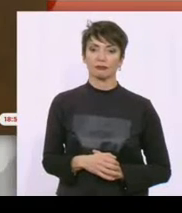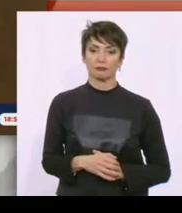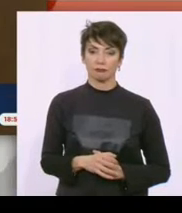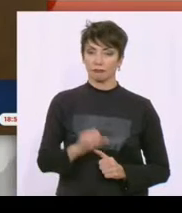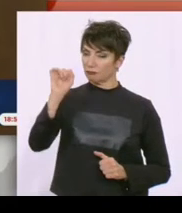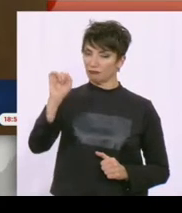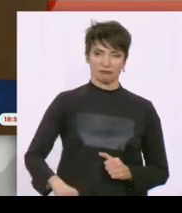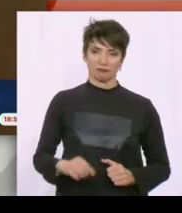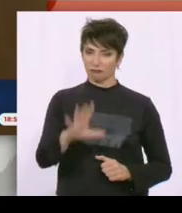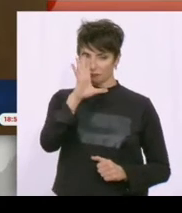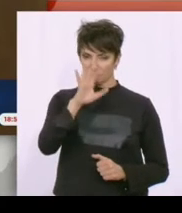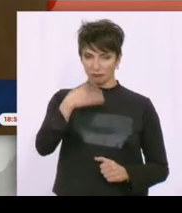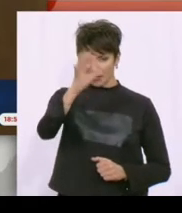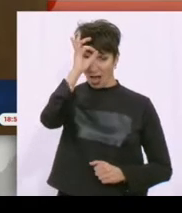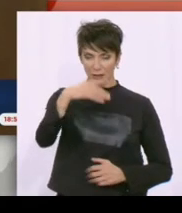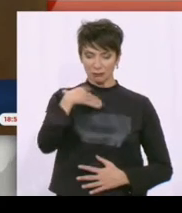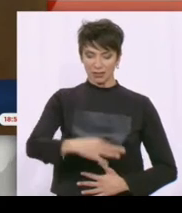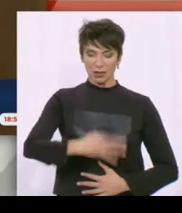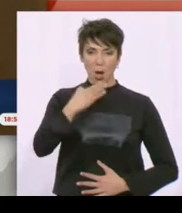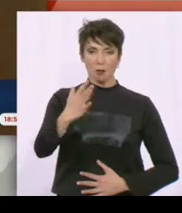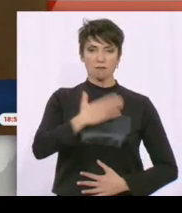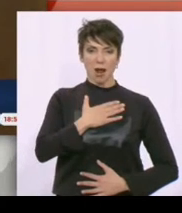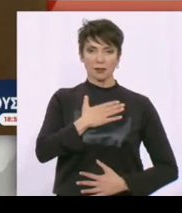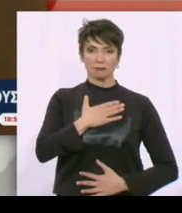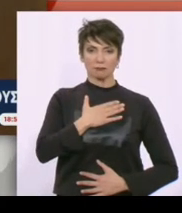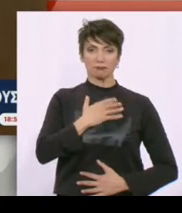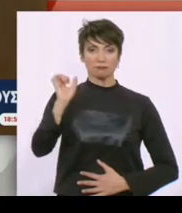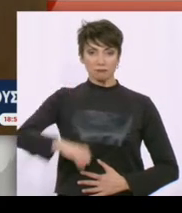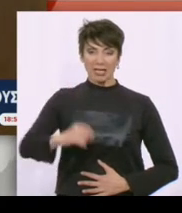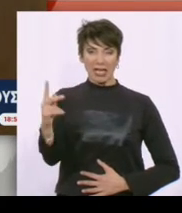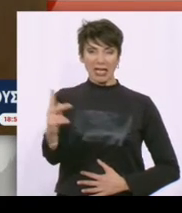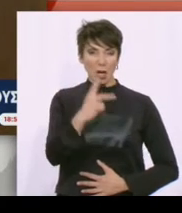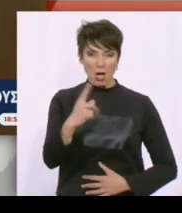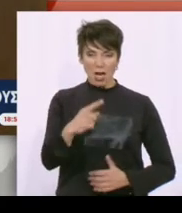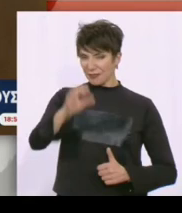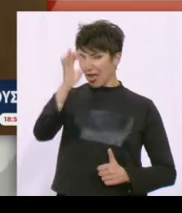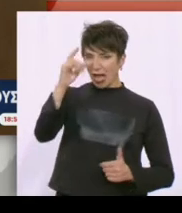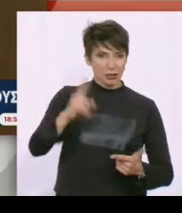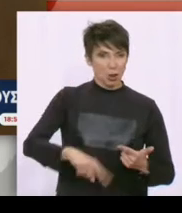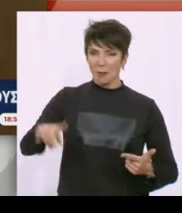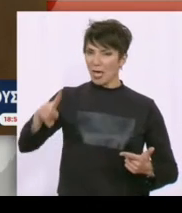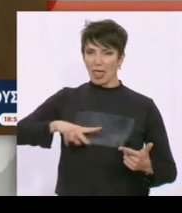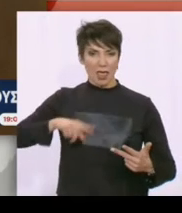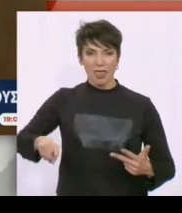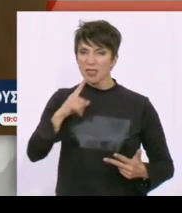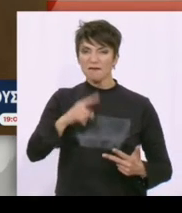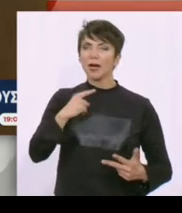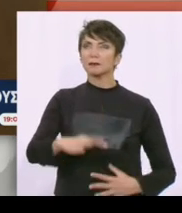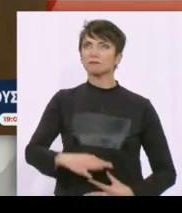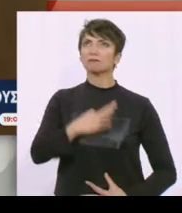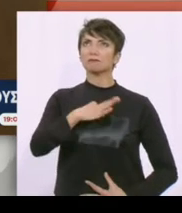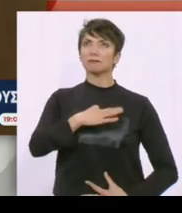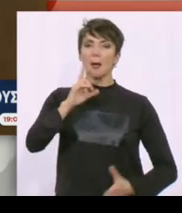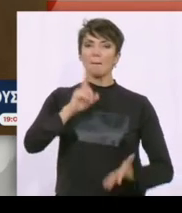Ήταν θέμα τιμής για την αστυνομία, την πολιτεία, για την ίδια την κοινωνία να βρεθούν αμέσως οι δολοφόνοι